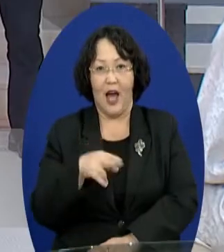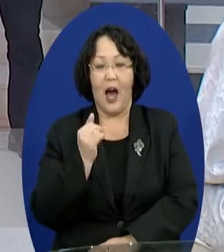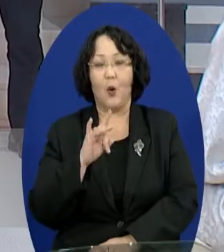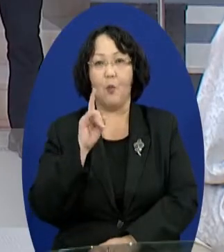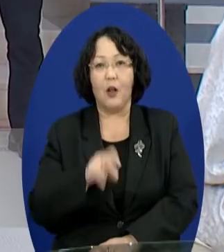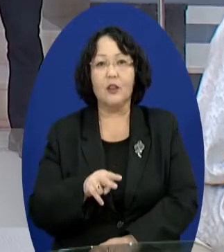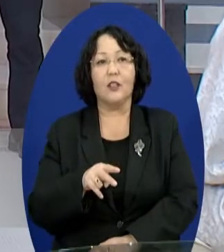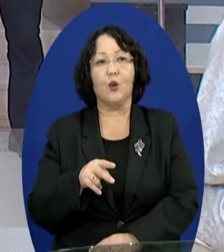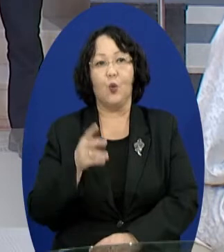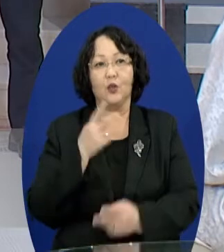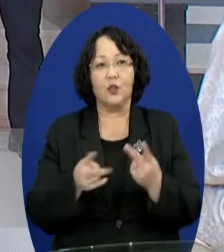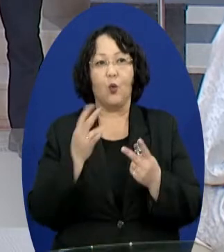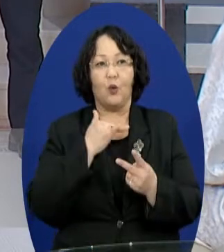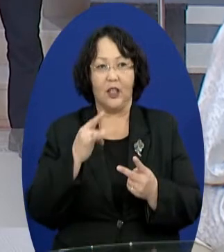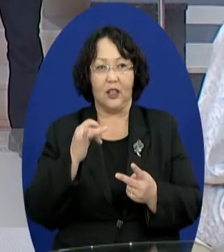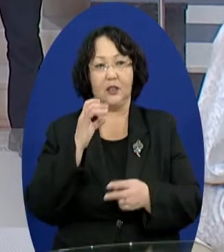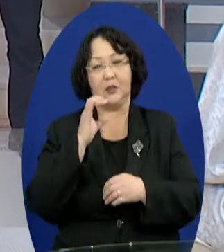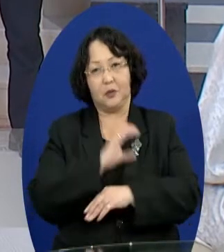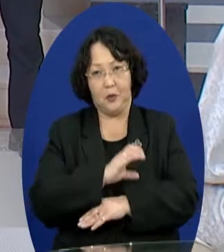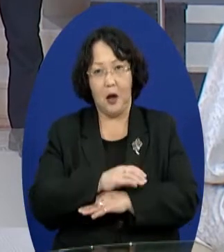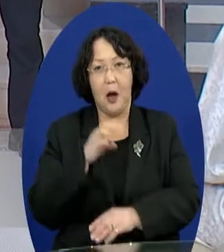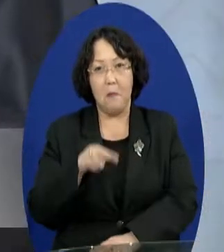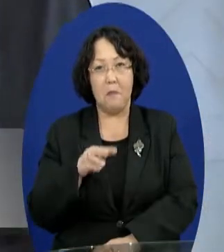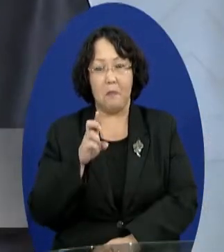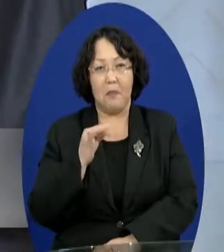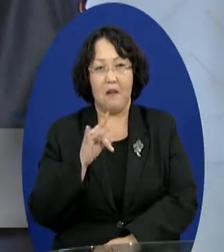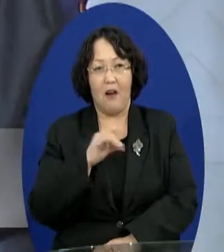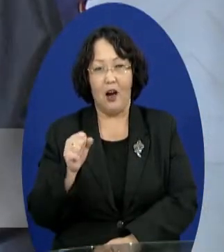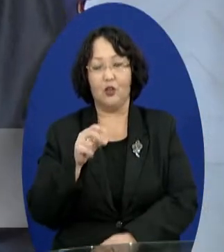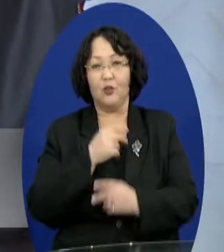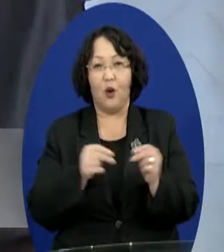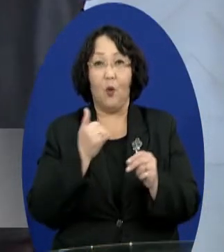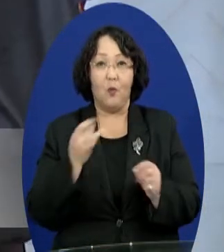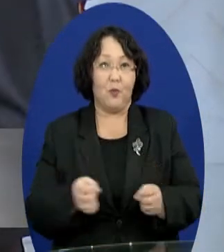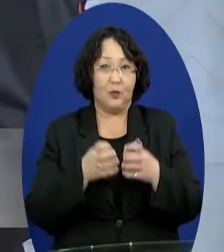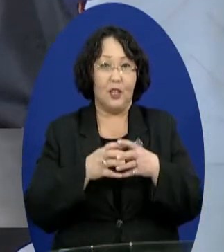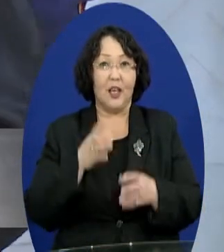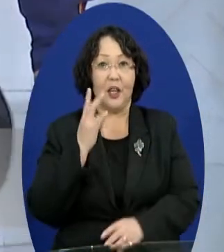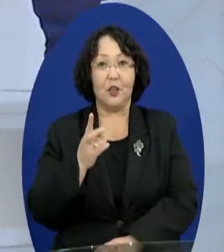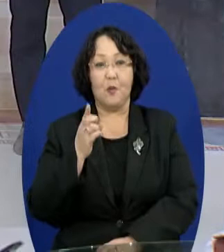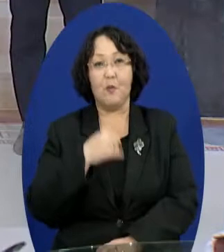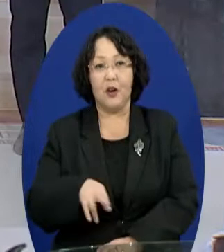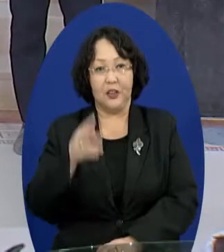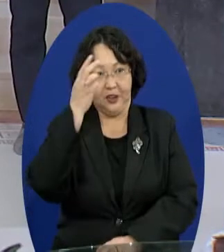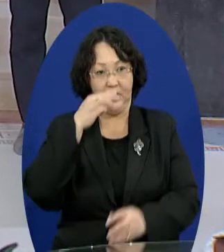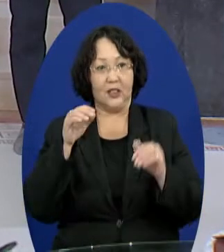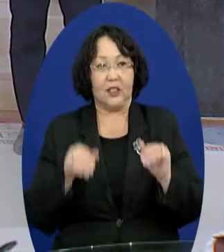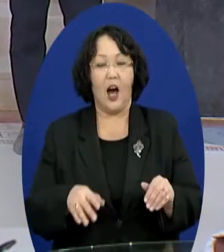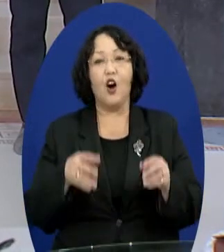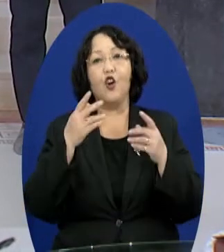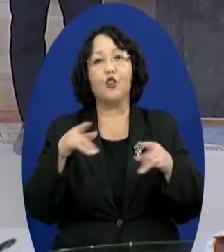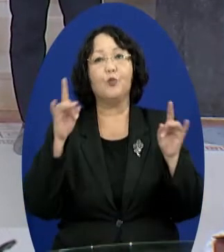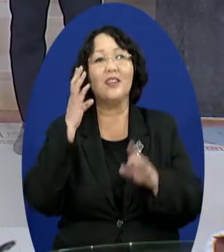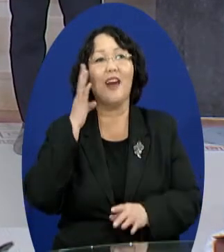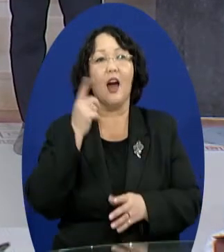их театрын гоцл хөгжимч Мигмарын Бирва, чөлөө дуран бүтээлч Наван Жанцангийн бол Чингис хаан хамтлагийн хөгжмийн